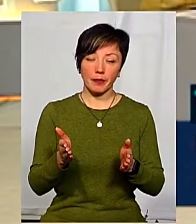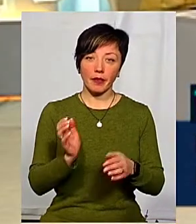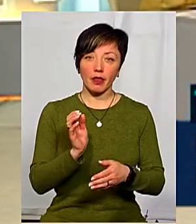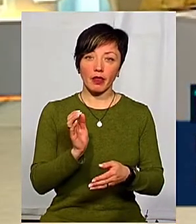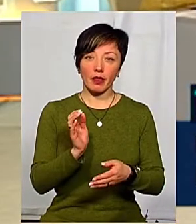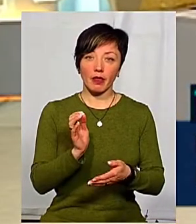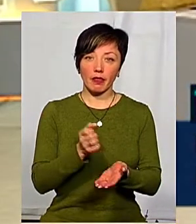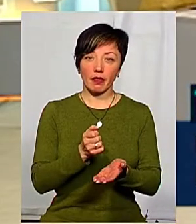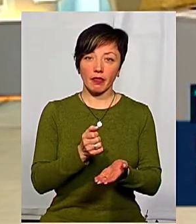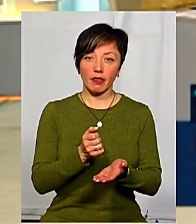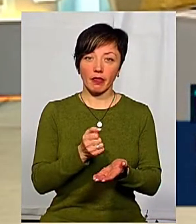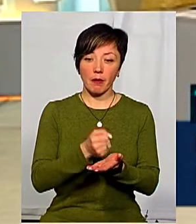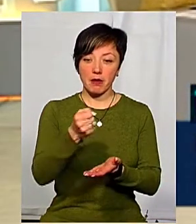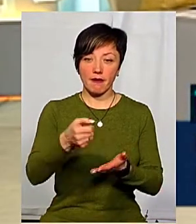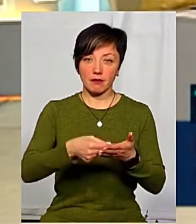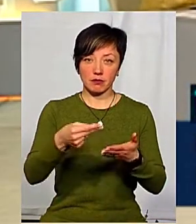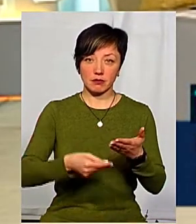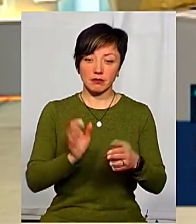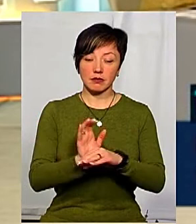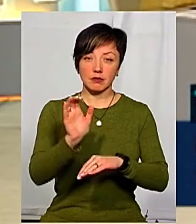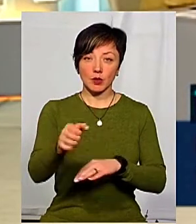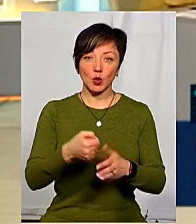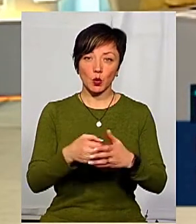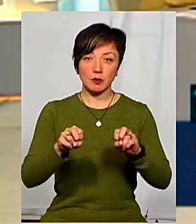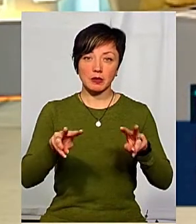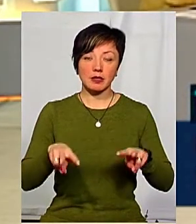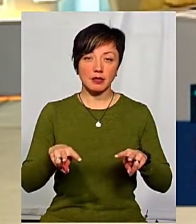направлення виписувати, спрямовувати до